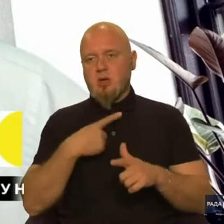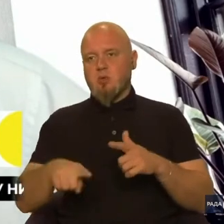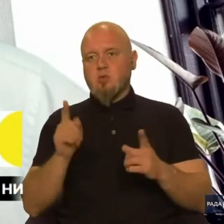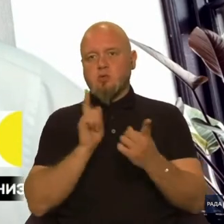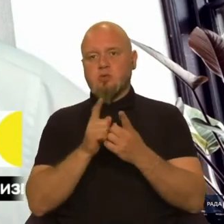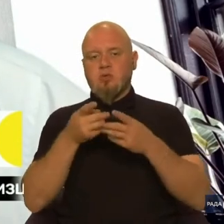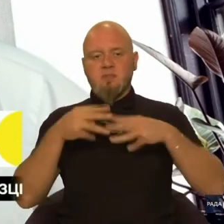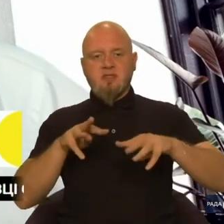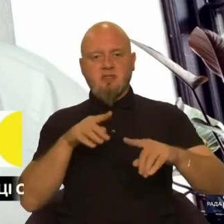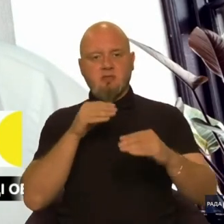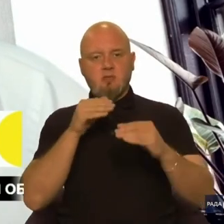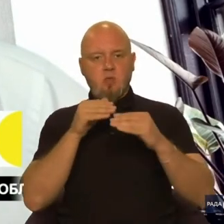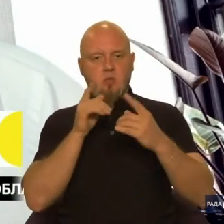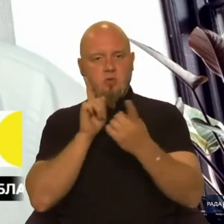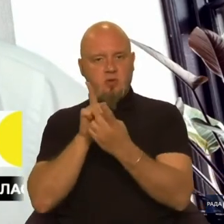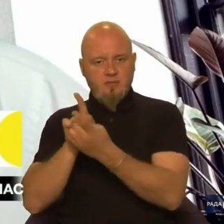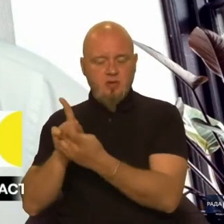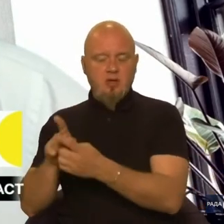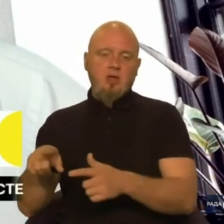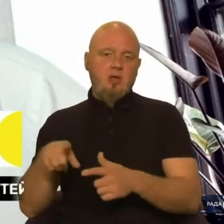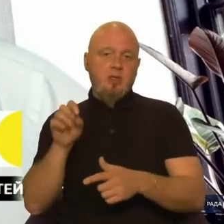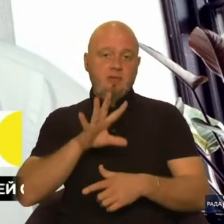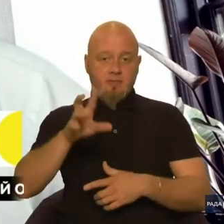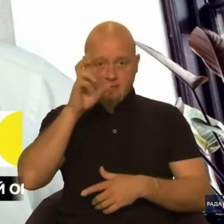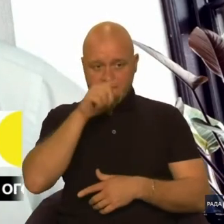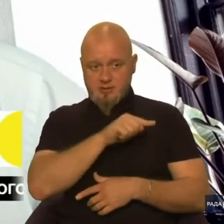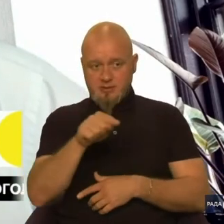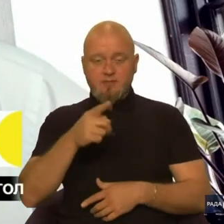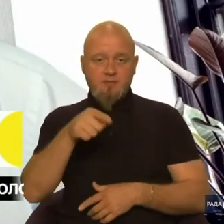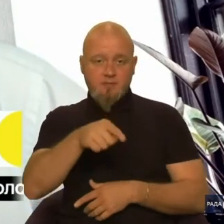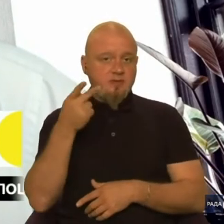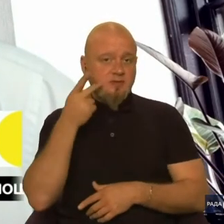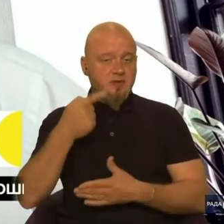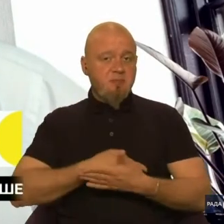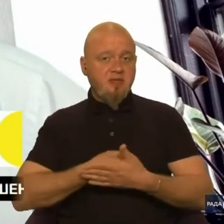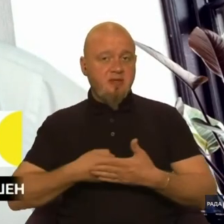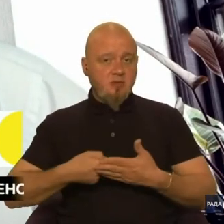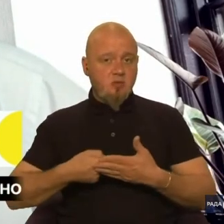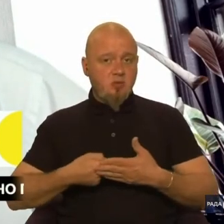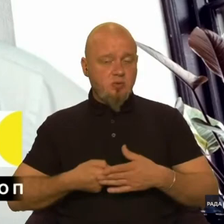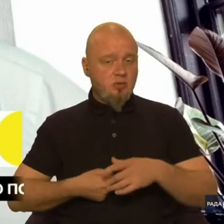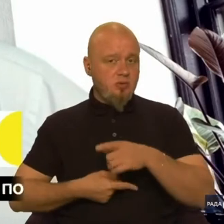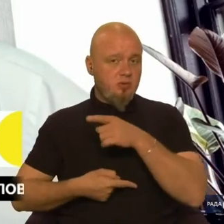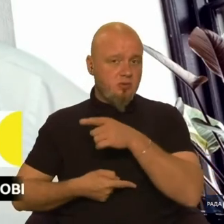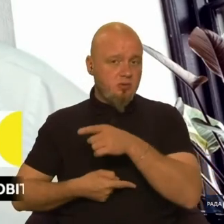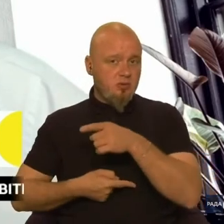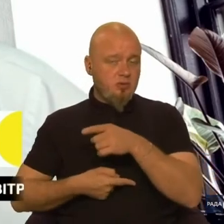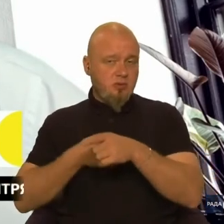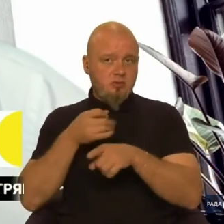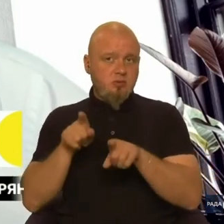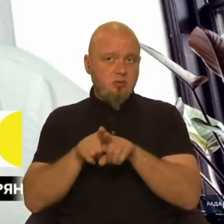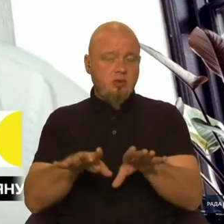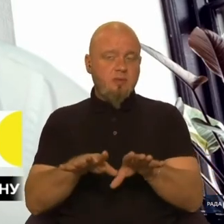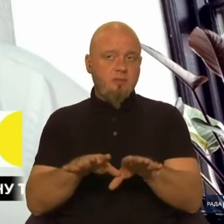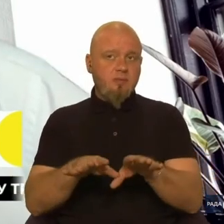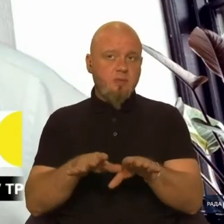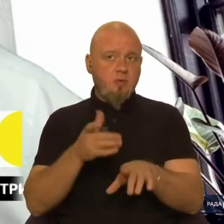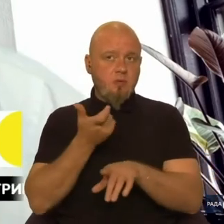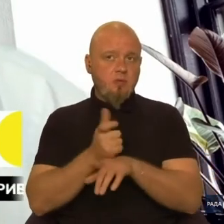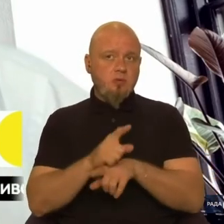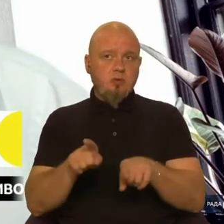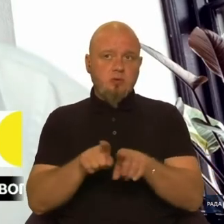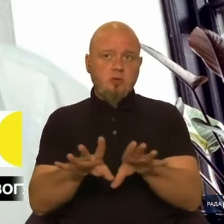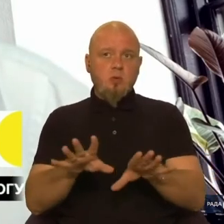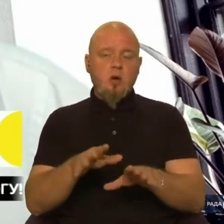міністерському рівні Європейські країни Вони завжди підкреслюють Скажімо так дуже